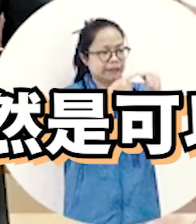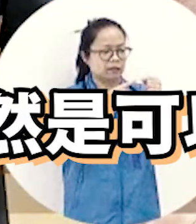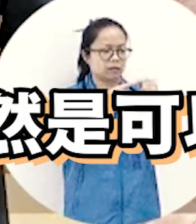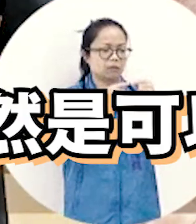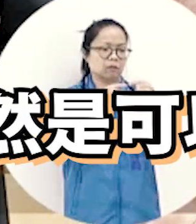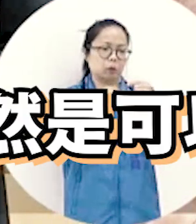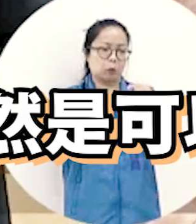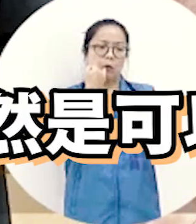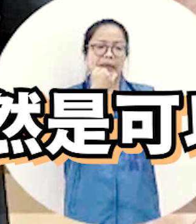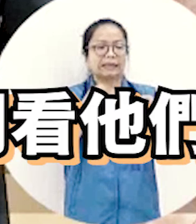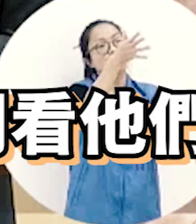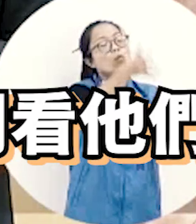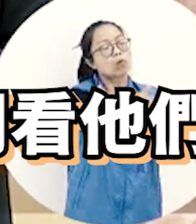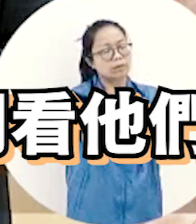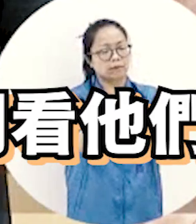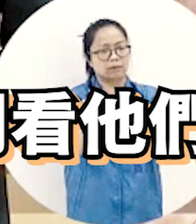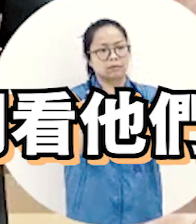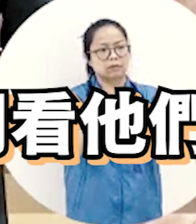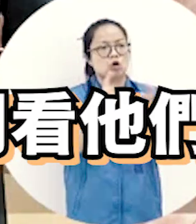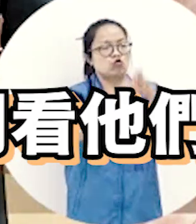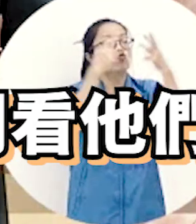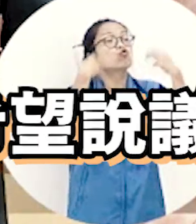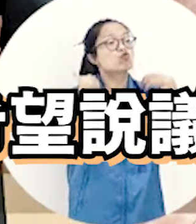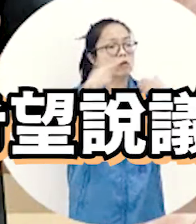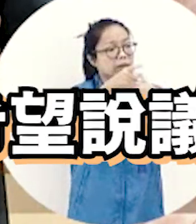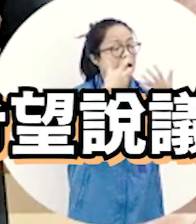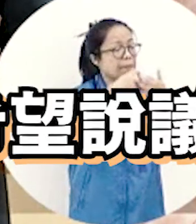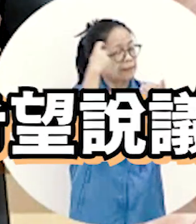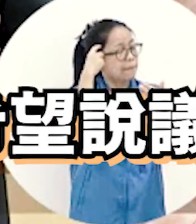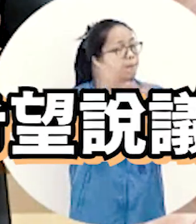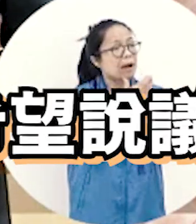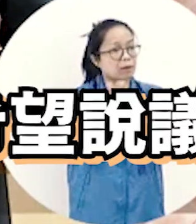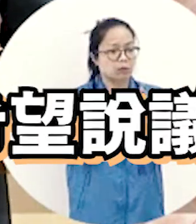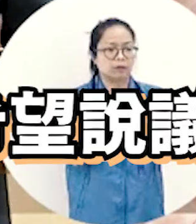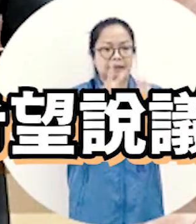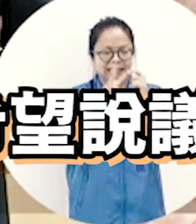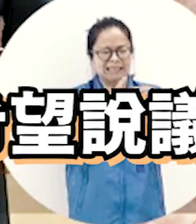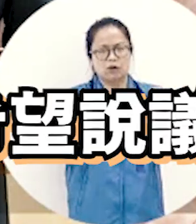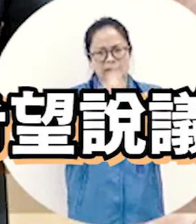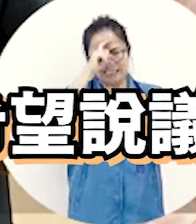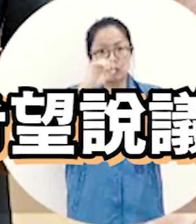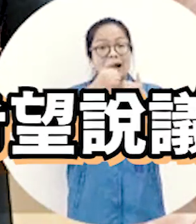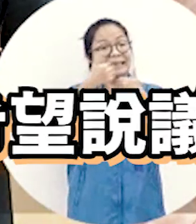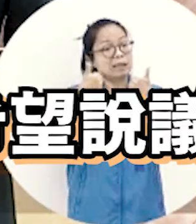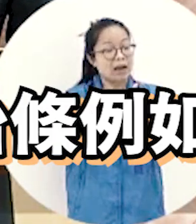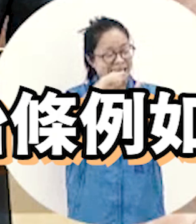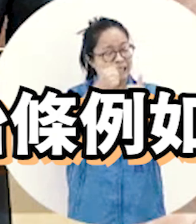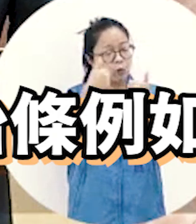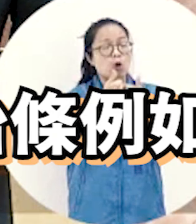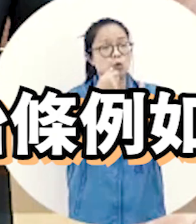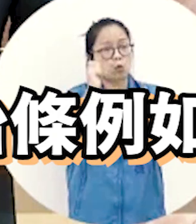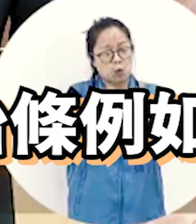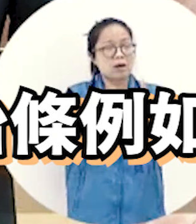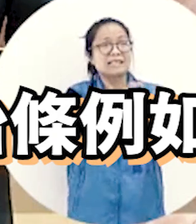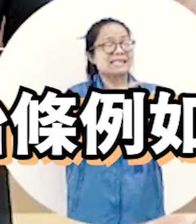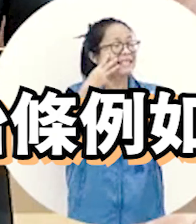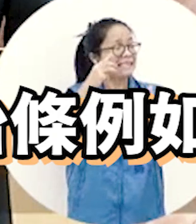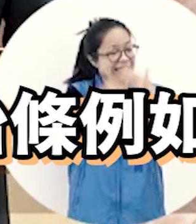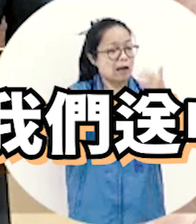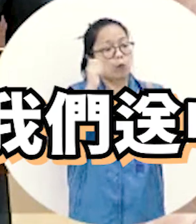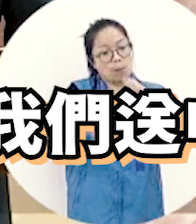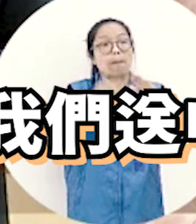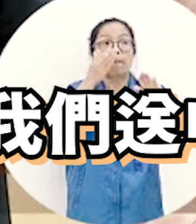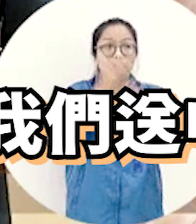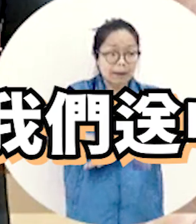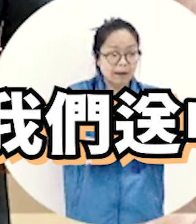以行文去请教主管机关，看他们怎么认定。第二，我们也是希望说，议会如果通过的话， 那我们自治条例如果通过的